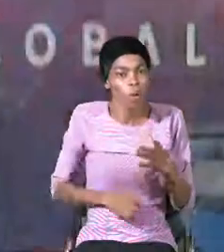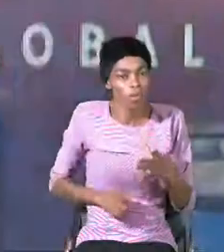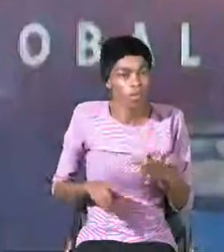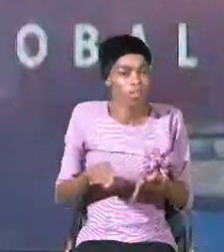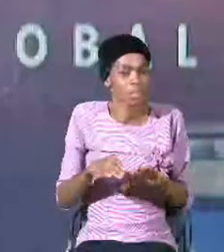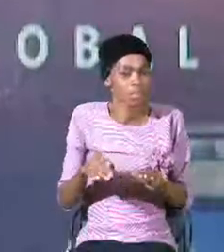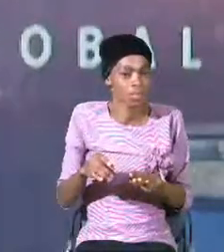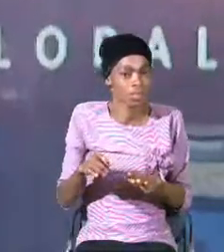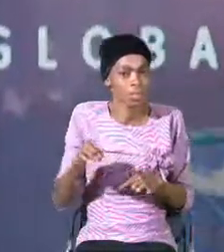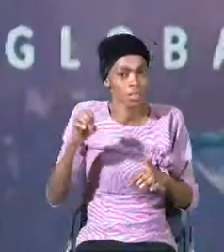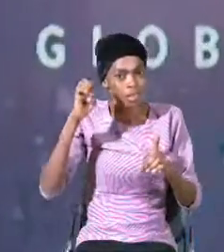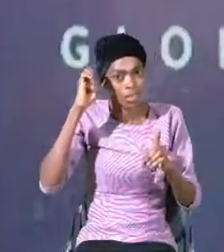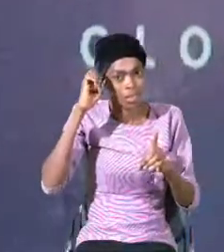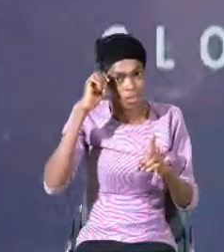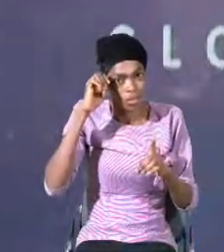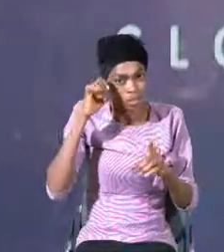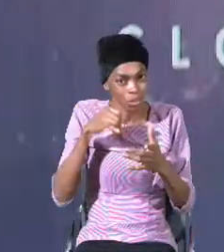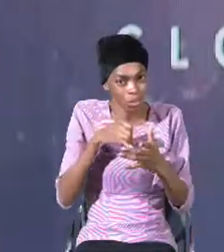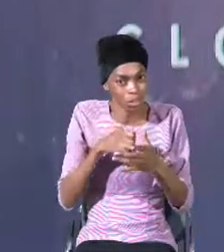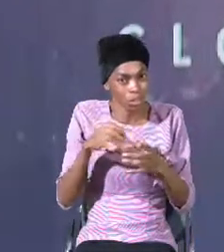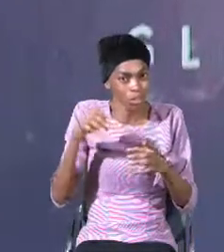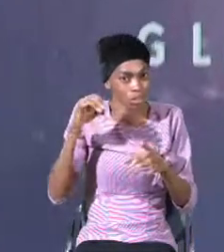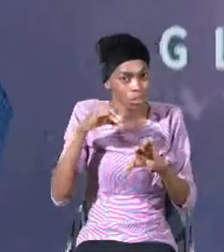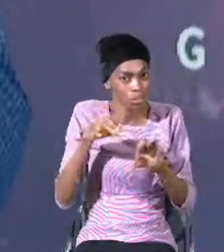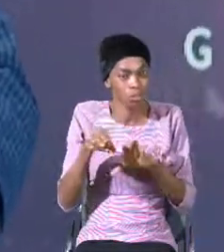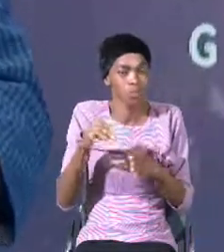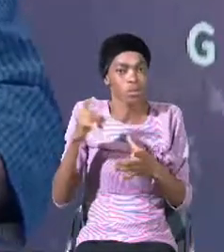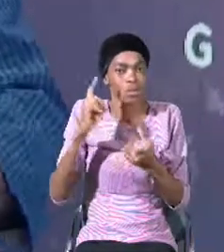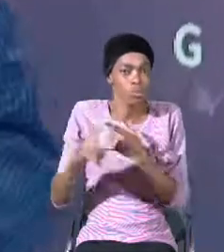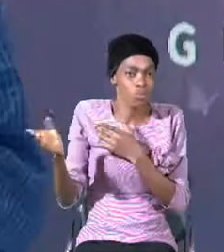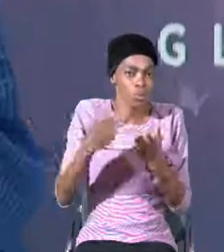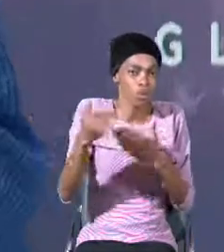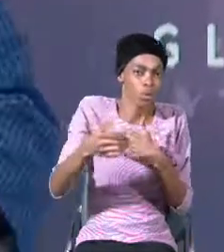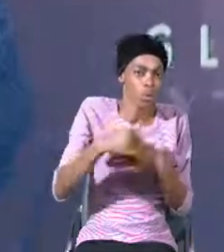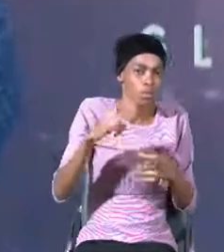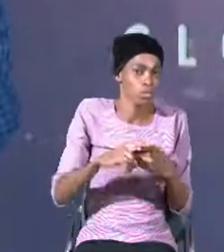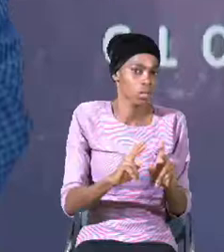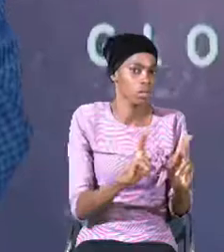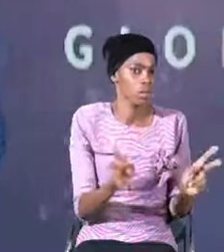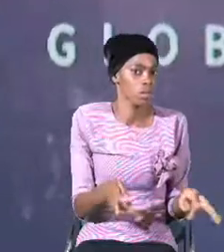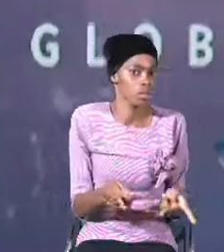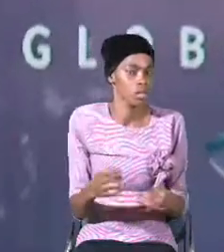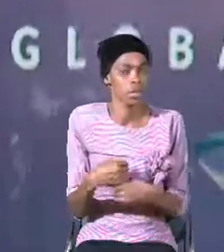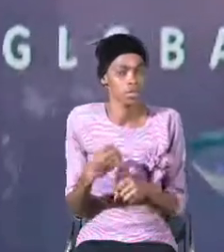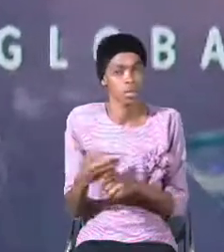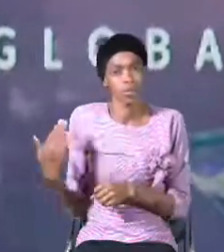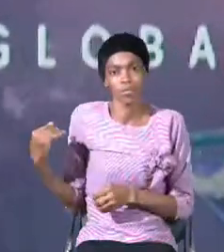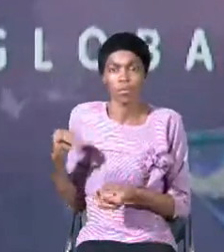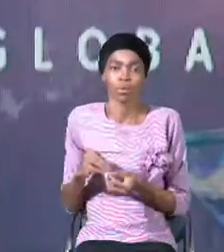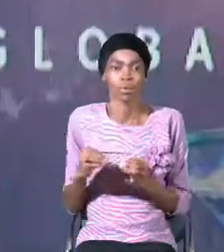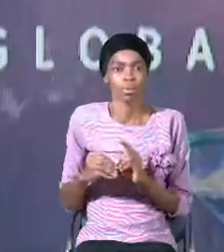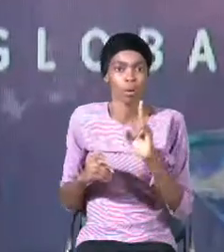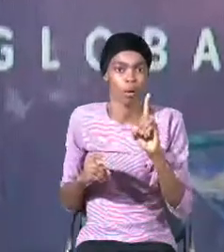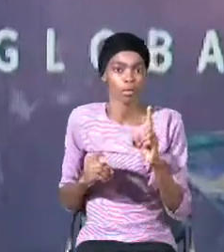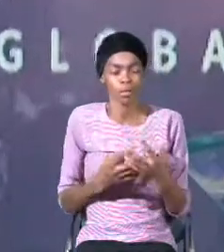fait pour te ramener au lieu où tu devais être premièrement? Ils